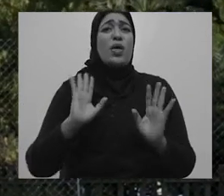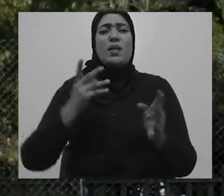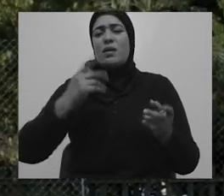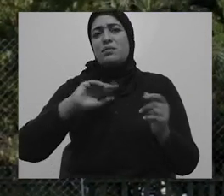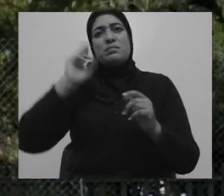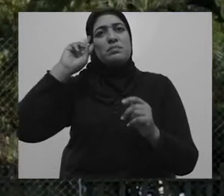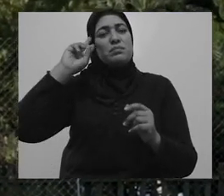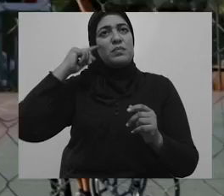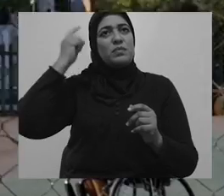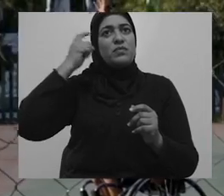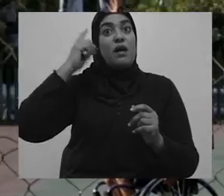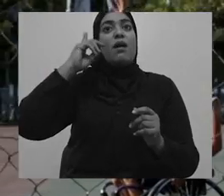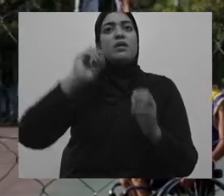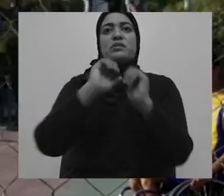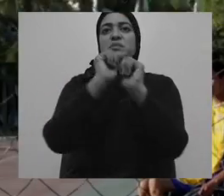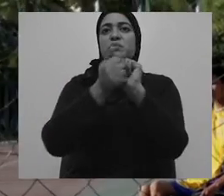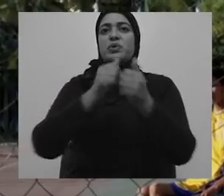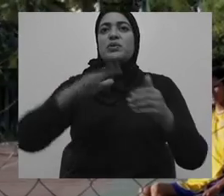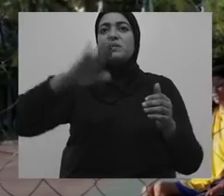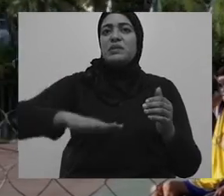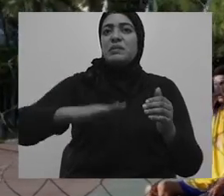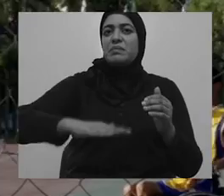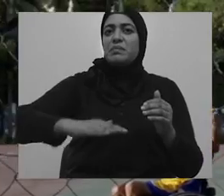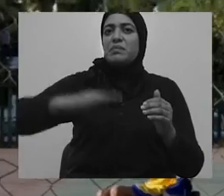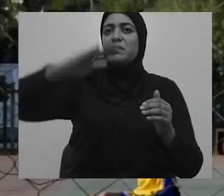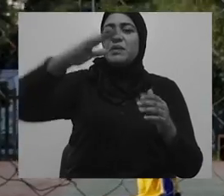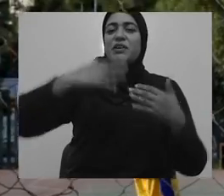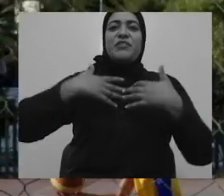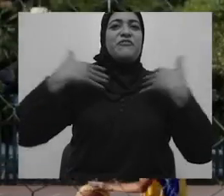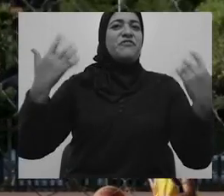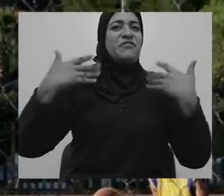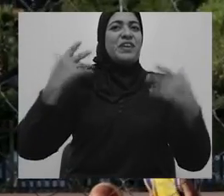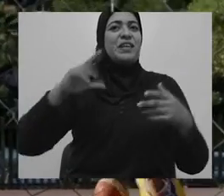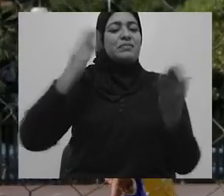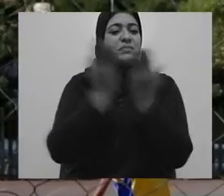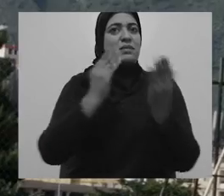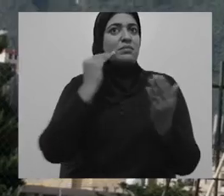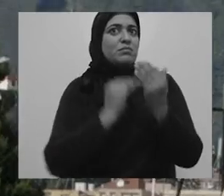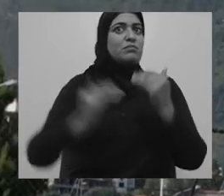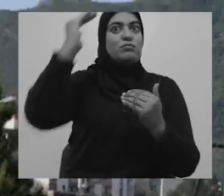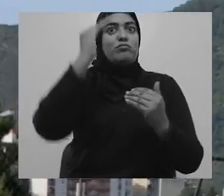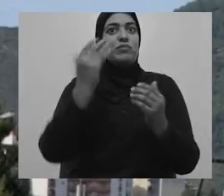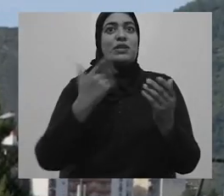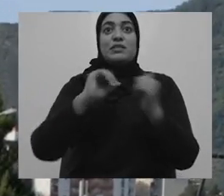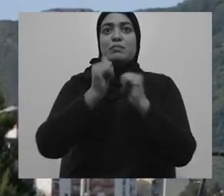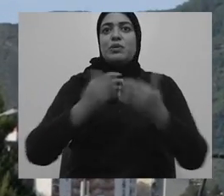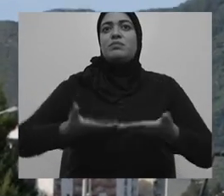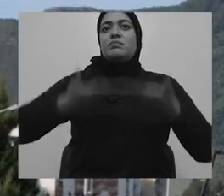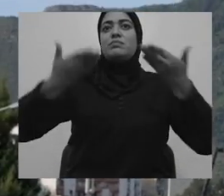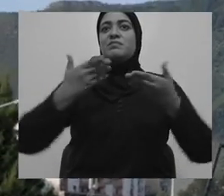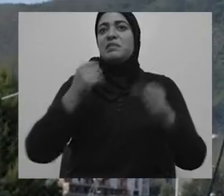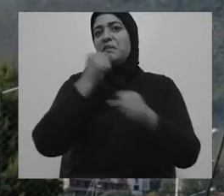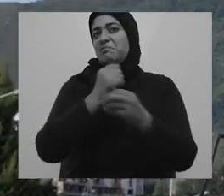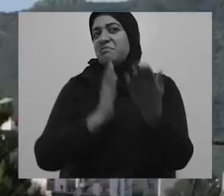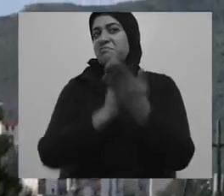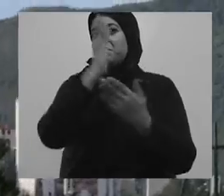ensemble, sortaient se balader ensemble. C'était une petite famille qui commençait à naître. Et ça, c'était vraiment beau à voir. Ce que je garde le